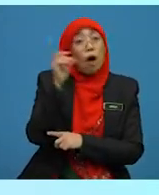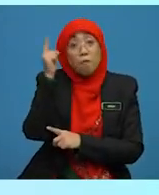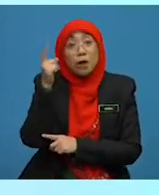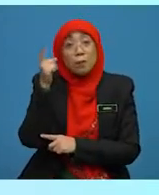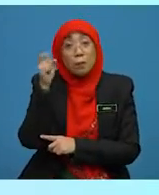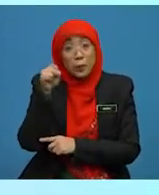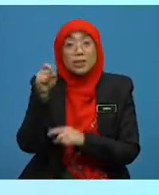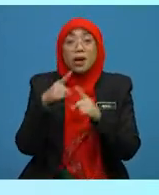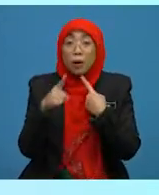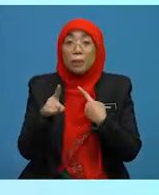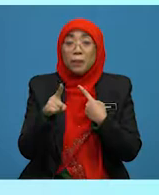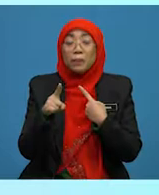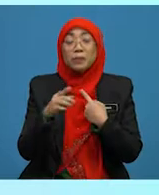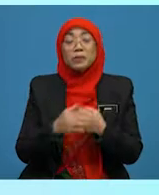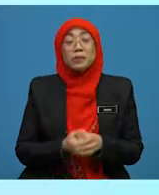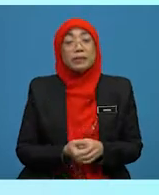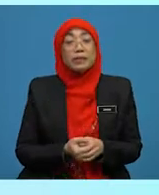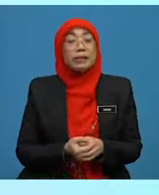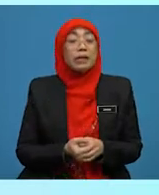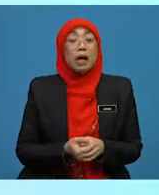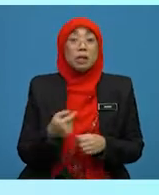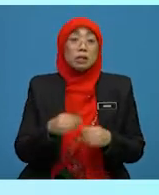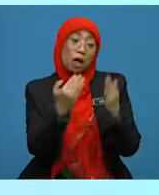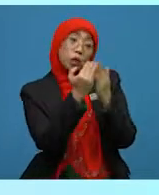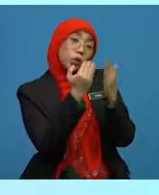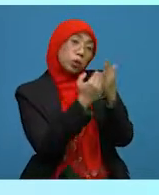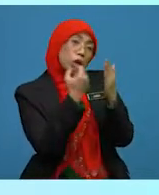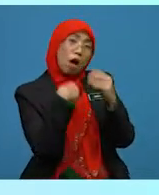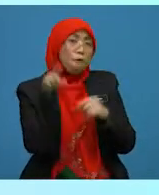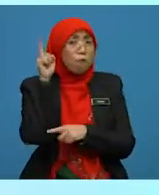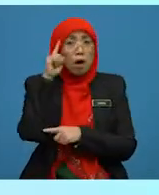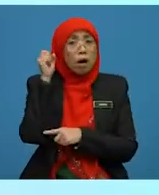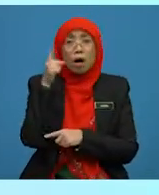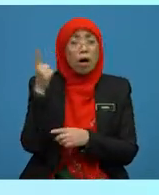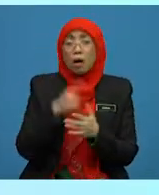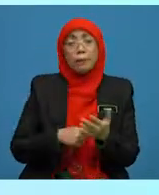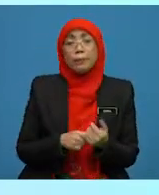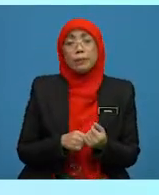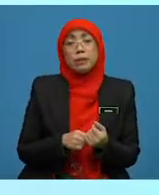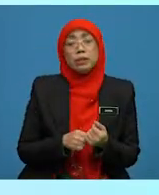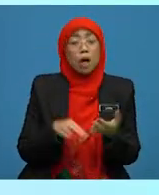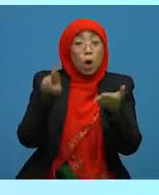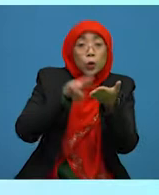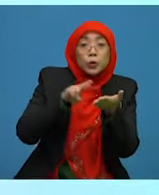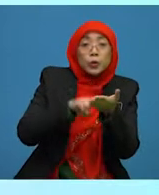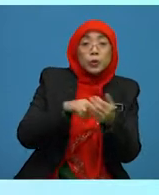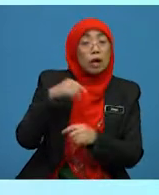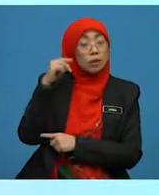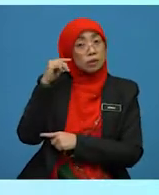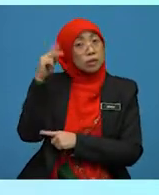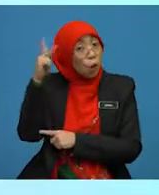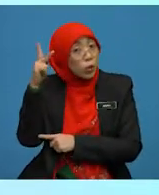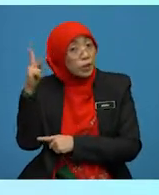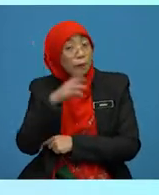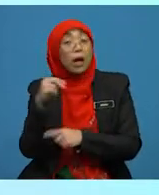kelas. Cikgu juga percaya semua pelajar sudah mampu untuk mengemukakan contoh